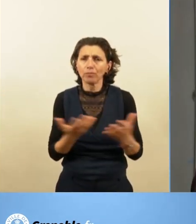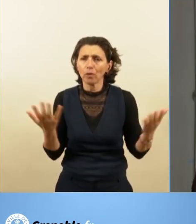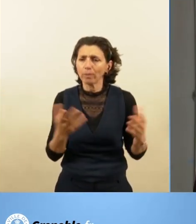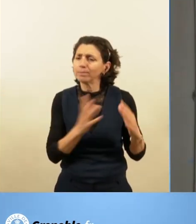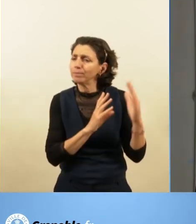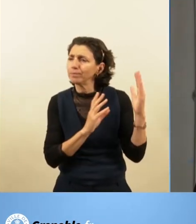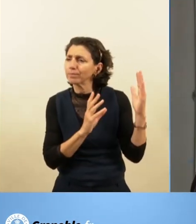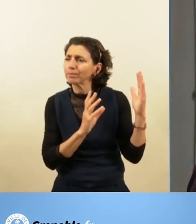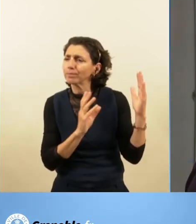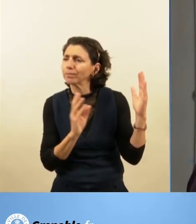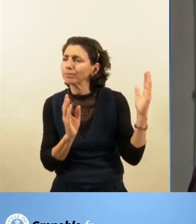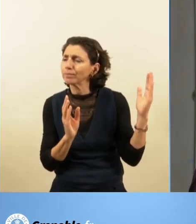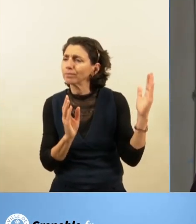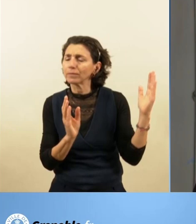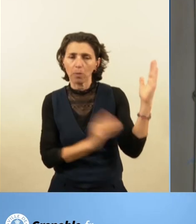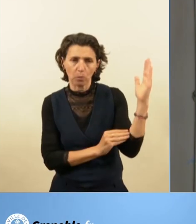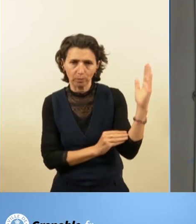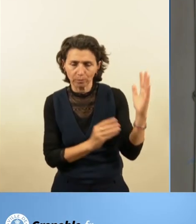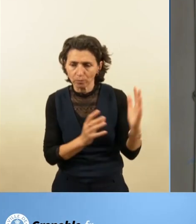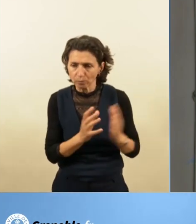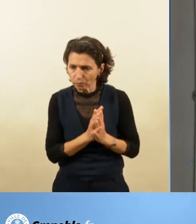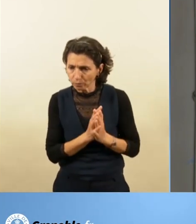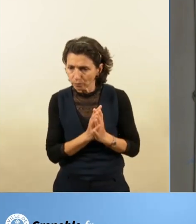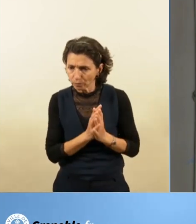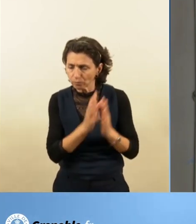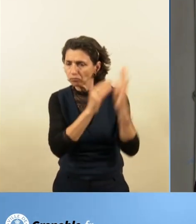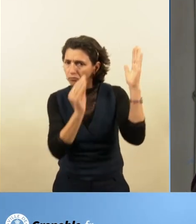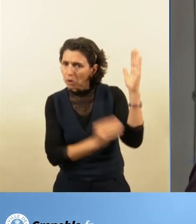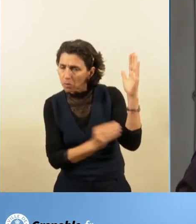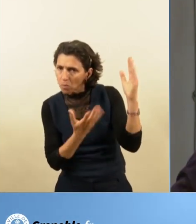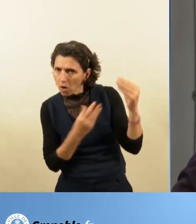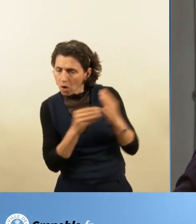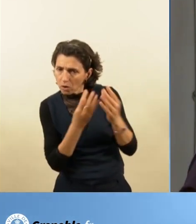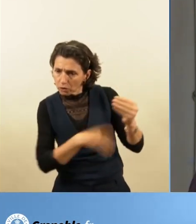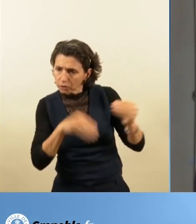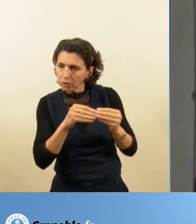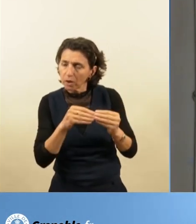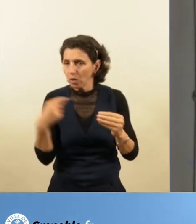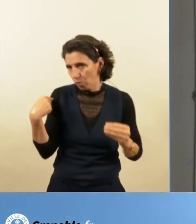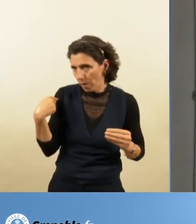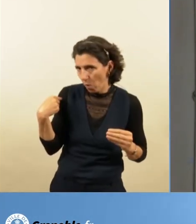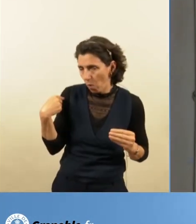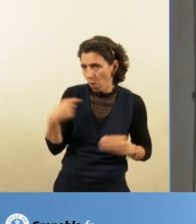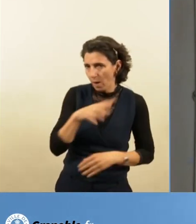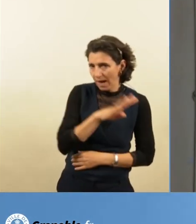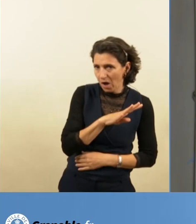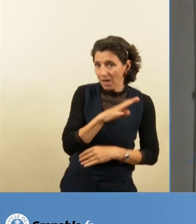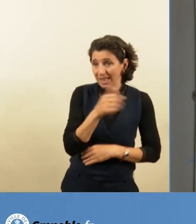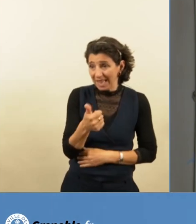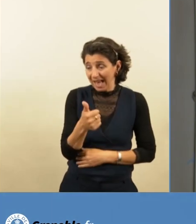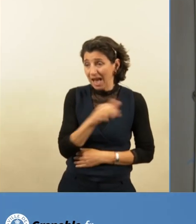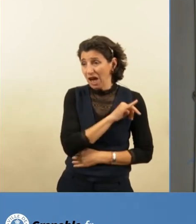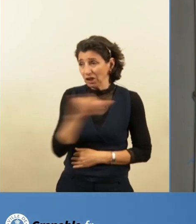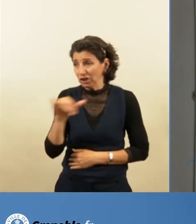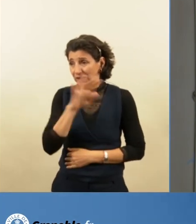alors les amendements dont on dispose son numéro de 41 à 46 donc je vais les prendre